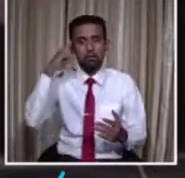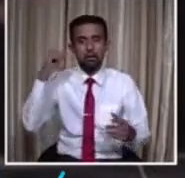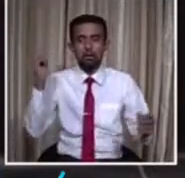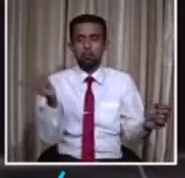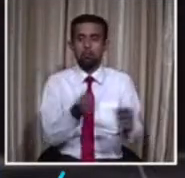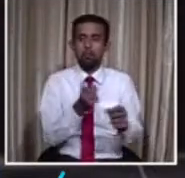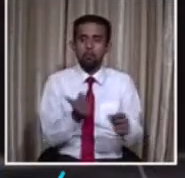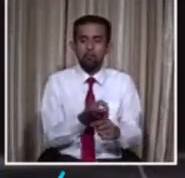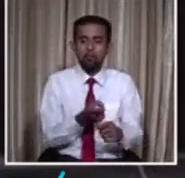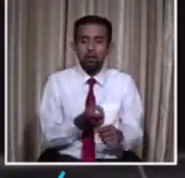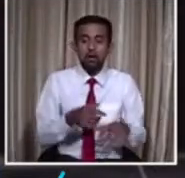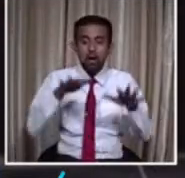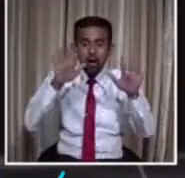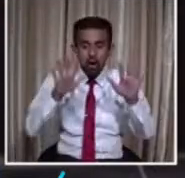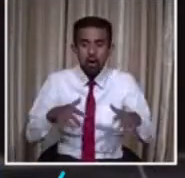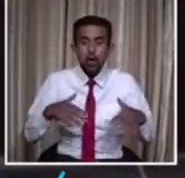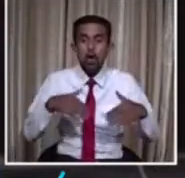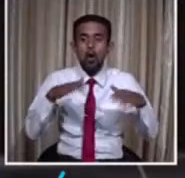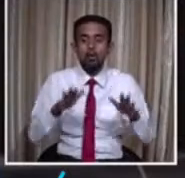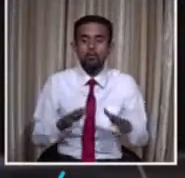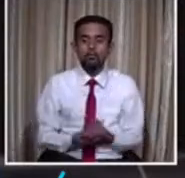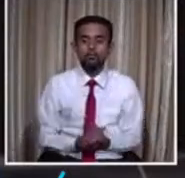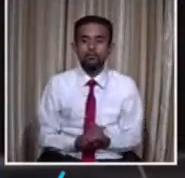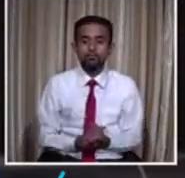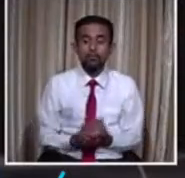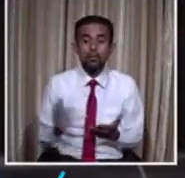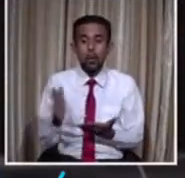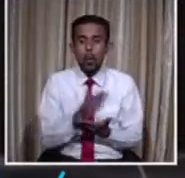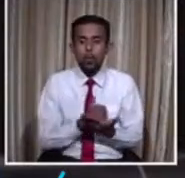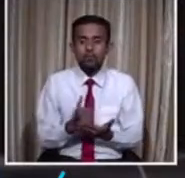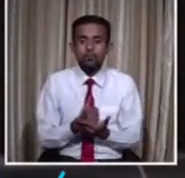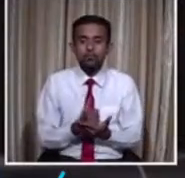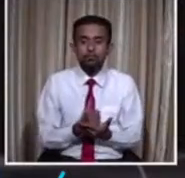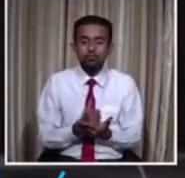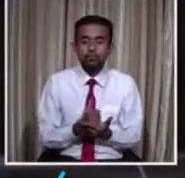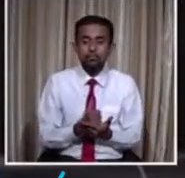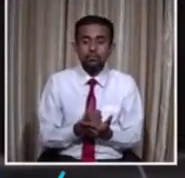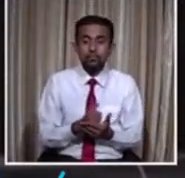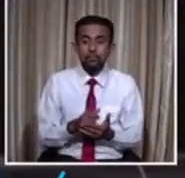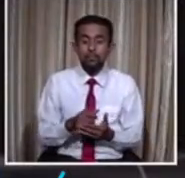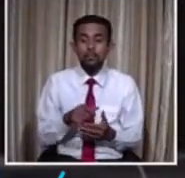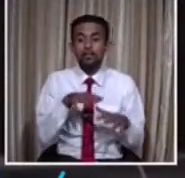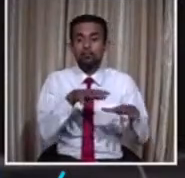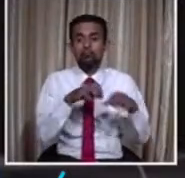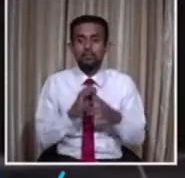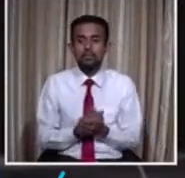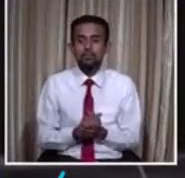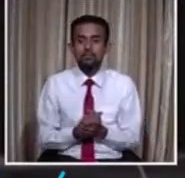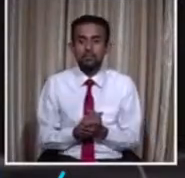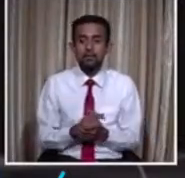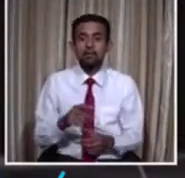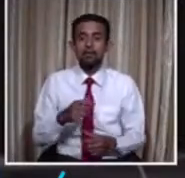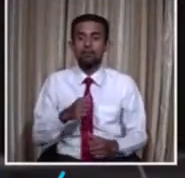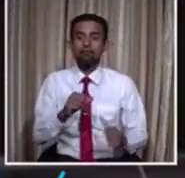gani. Awasani okko ke barbaran. Me okko makra isi sese kauruwa nohitu minyak dengkatte. Chance